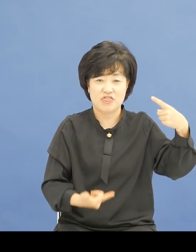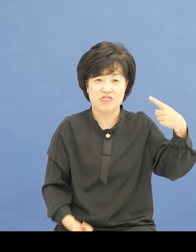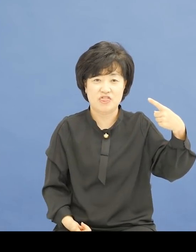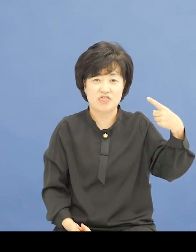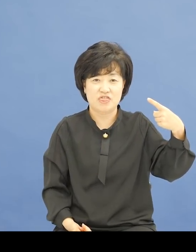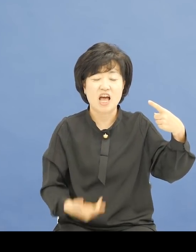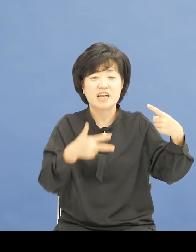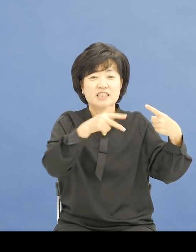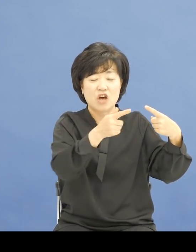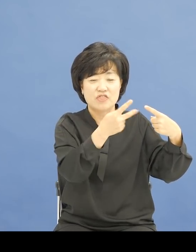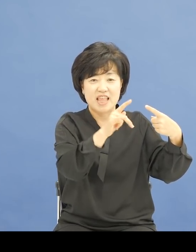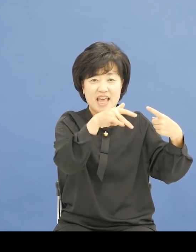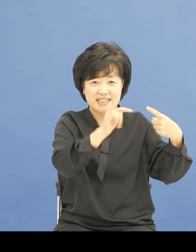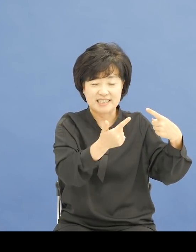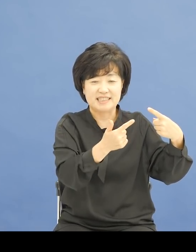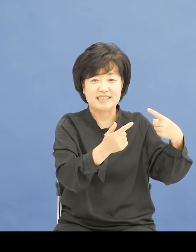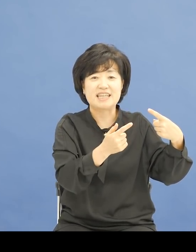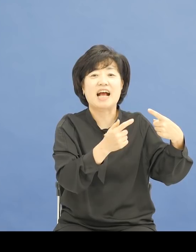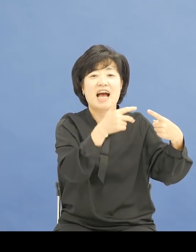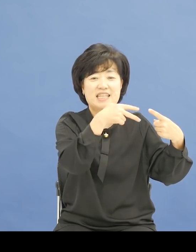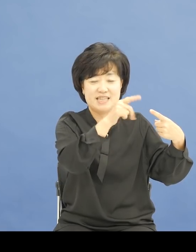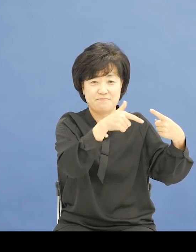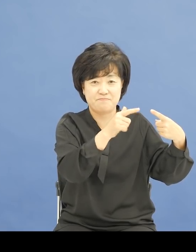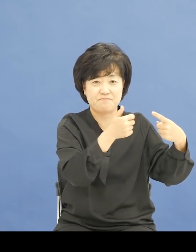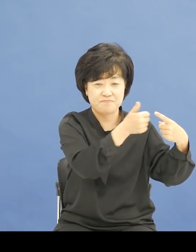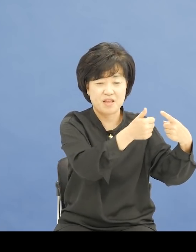오. 전대진 작가님,